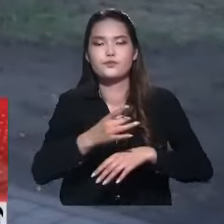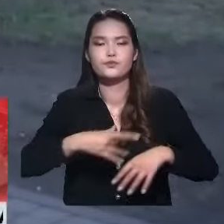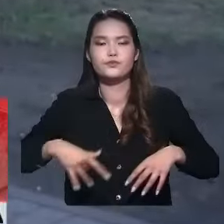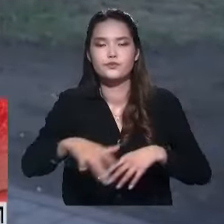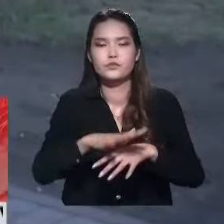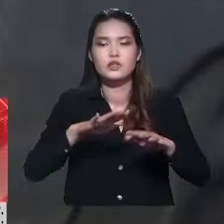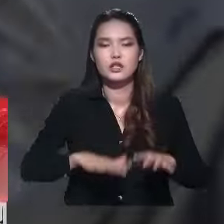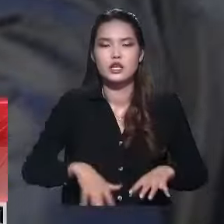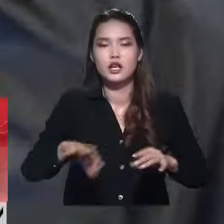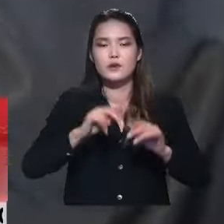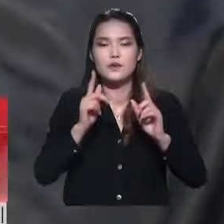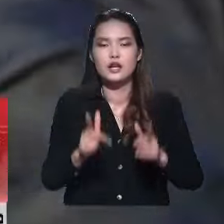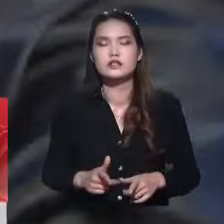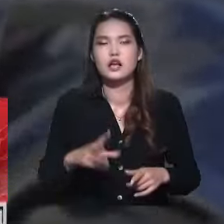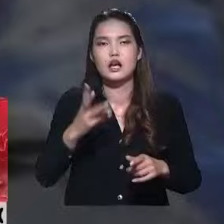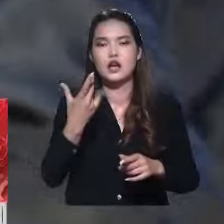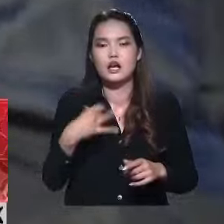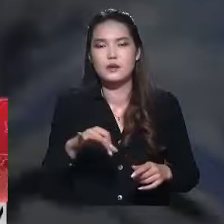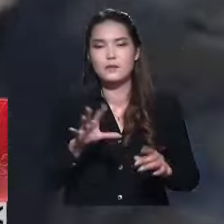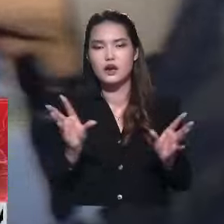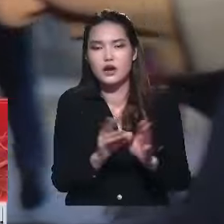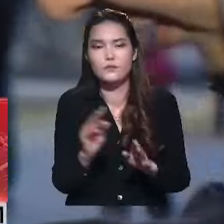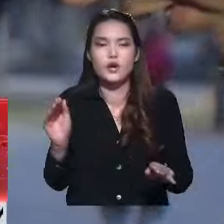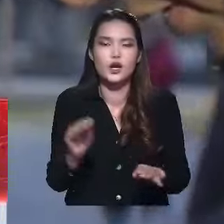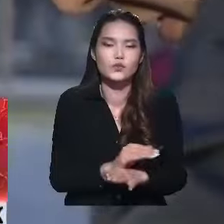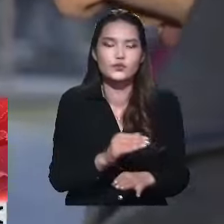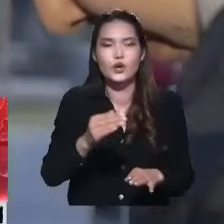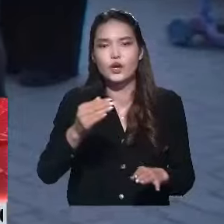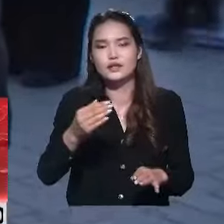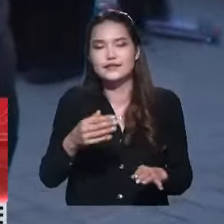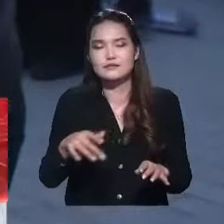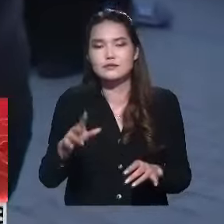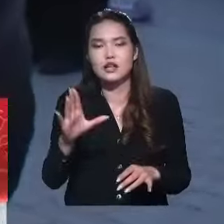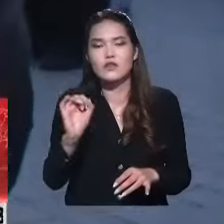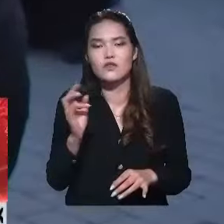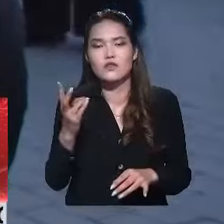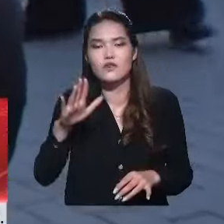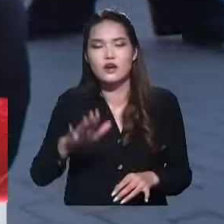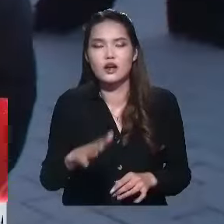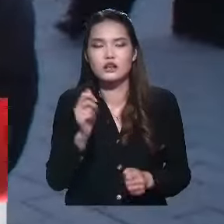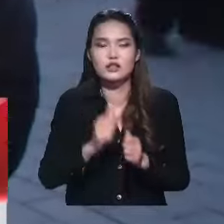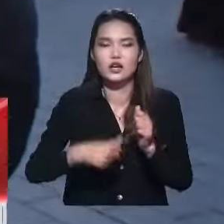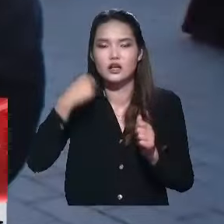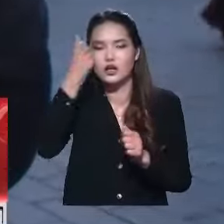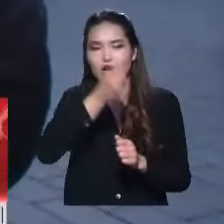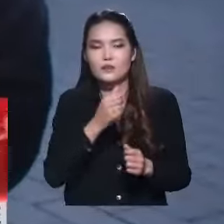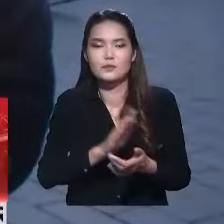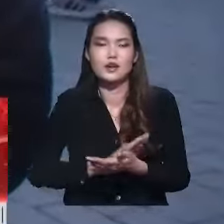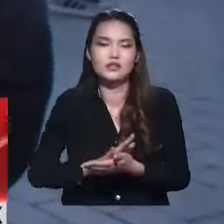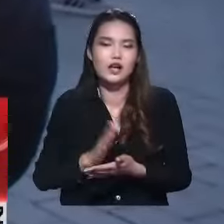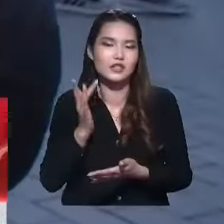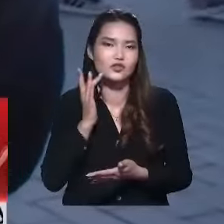праздника 9 мая окажутся действия в благоустройстве и уборке домов ветеранов. Алихан Сарыкхазыев, Бахлан Джангозин, Астана Таймс.